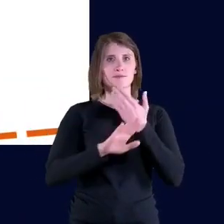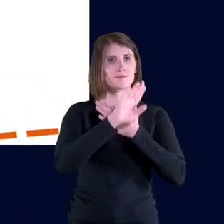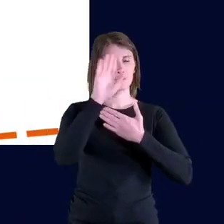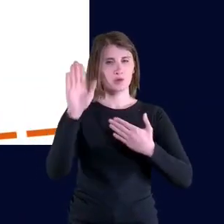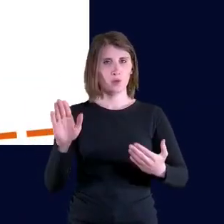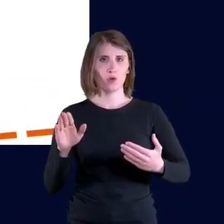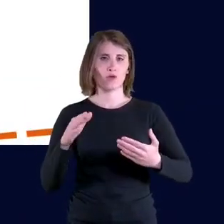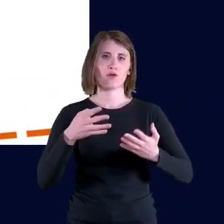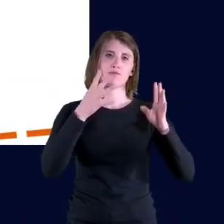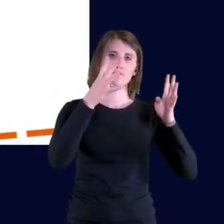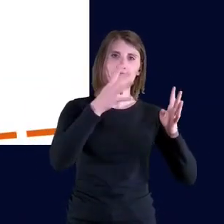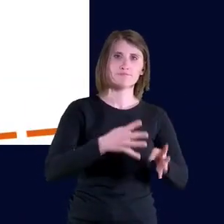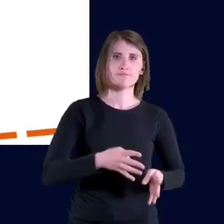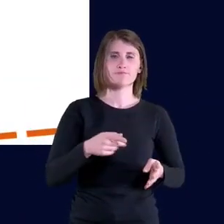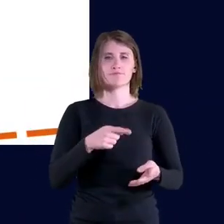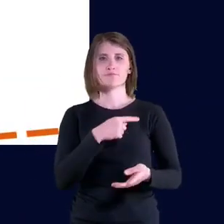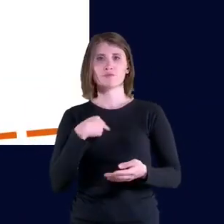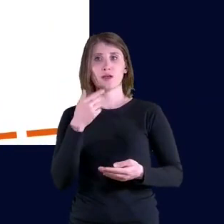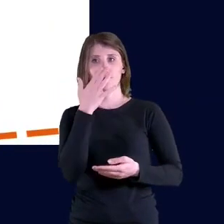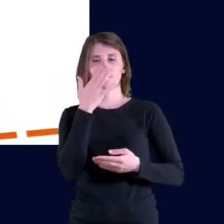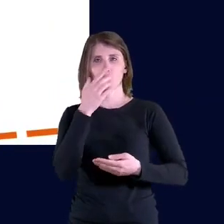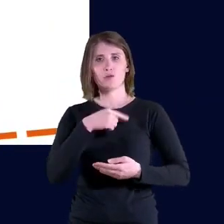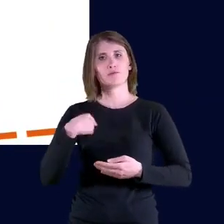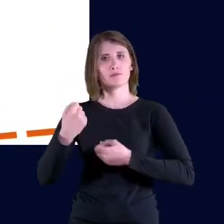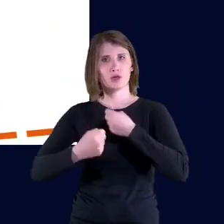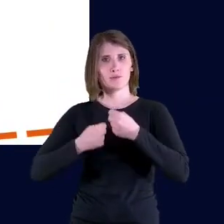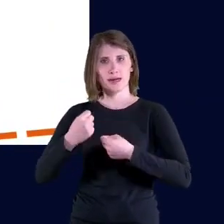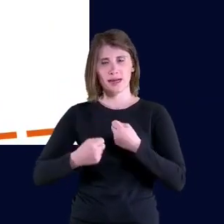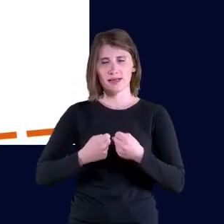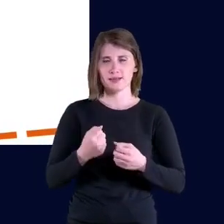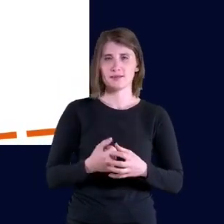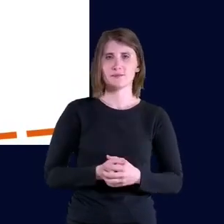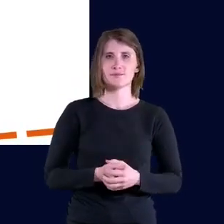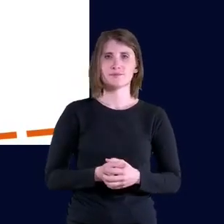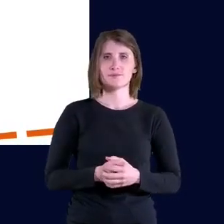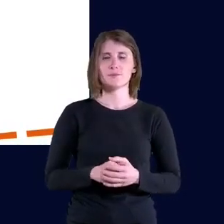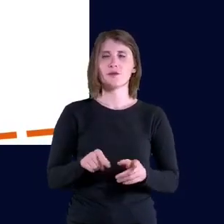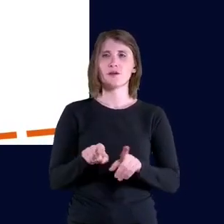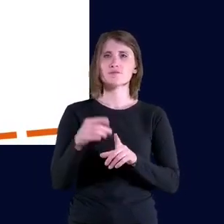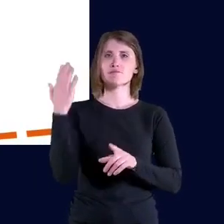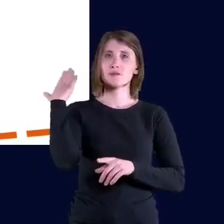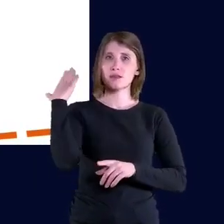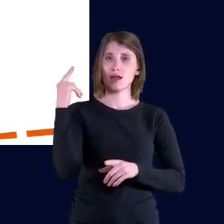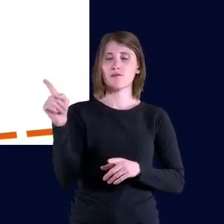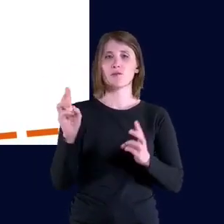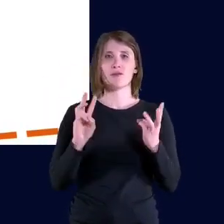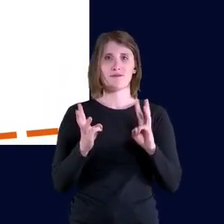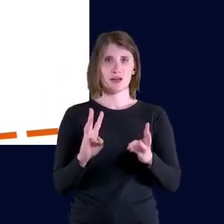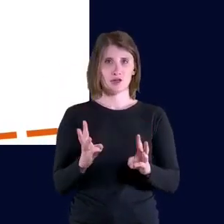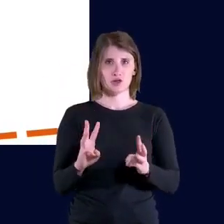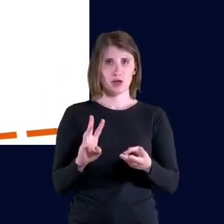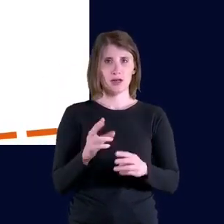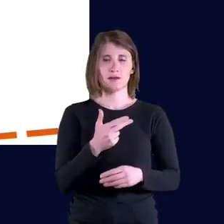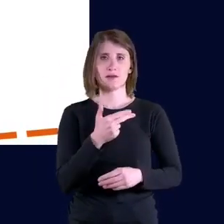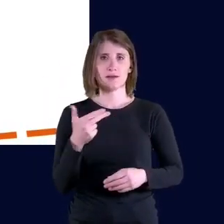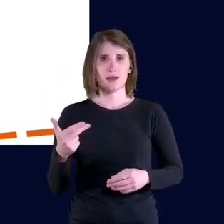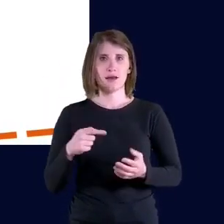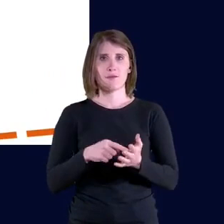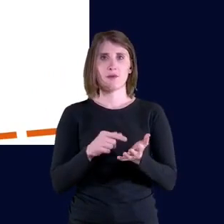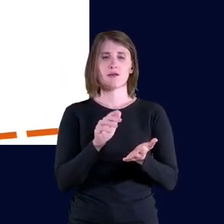i opisującym działania naszej bazy odbyły się także niedawno warsztaty na temat